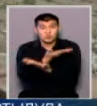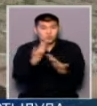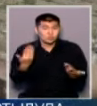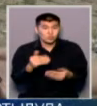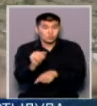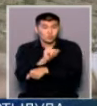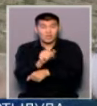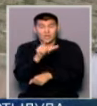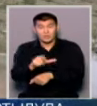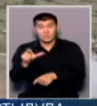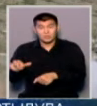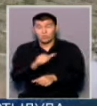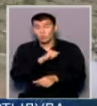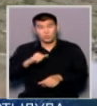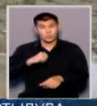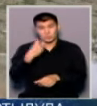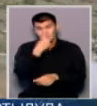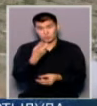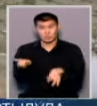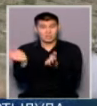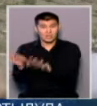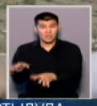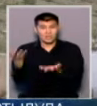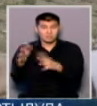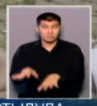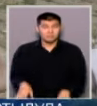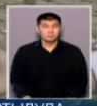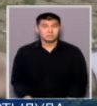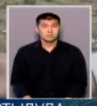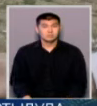көліктерімен біздің тұрғындарға шығарып жатқан. Соларға енді бір